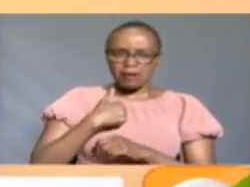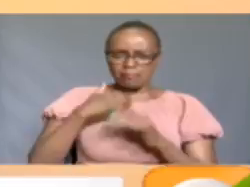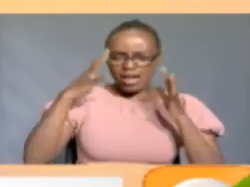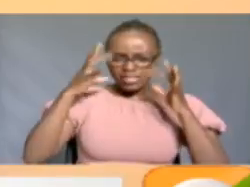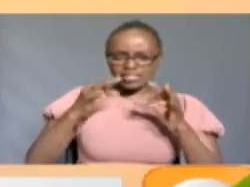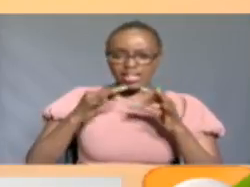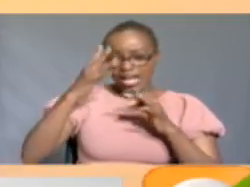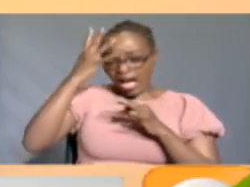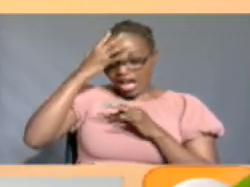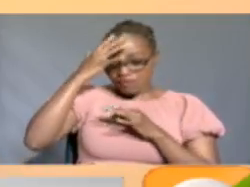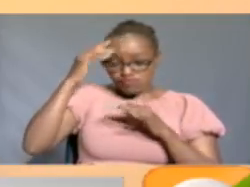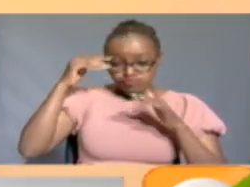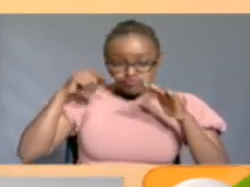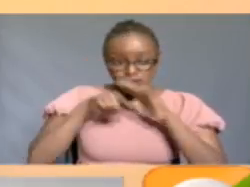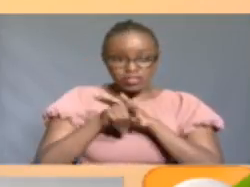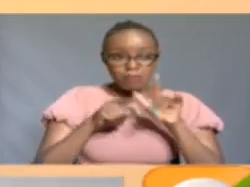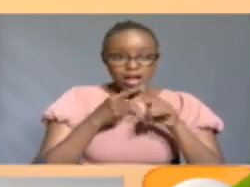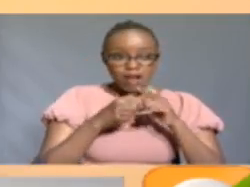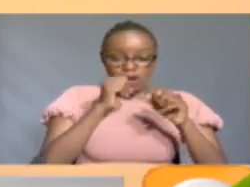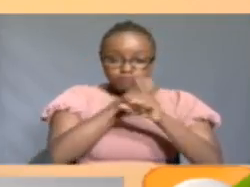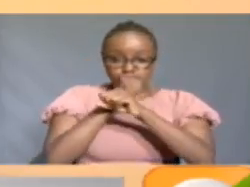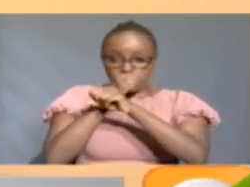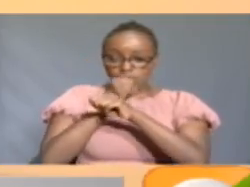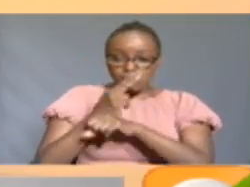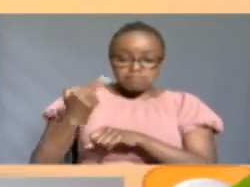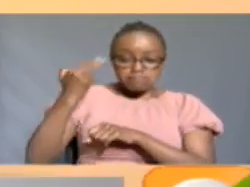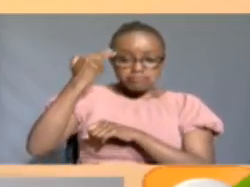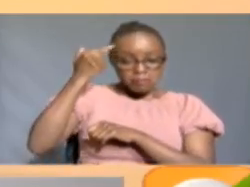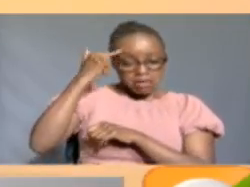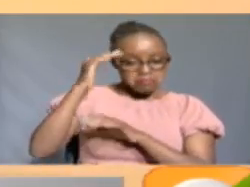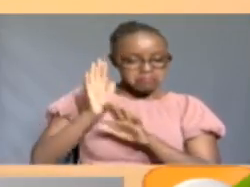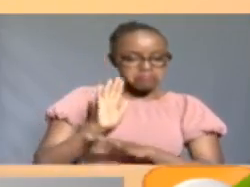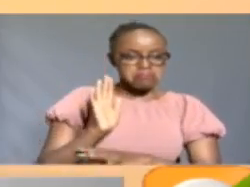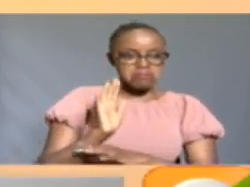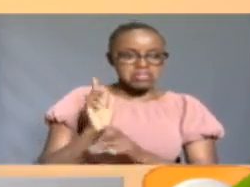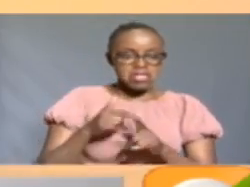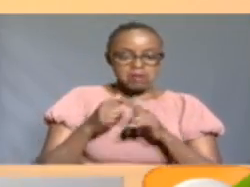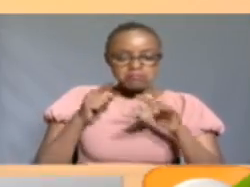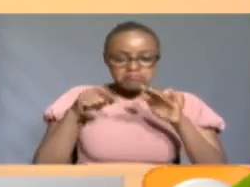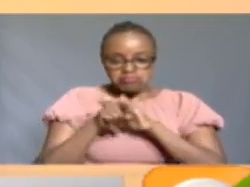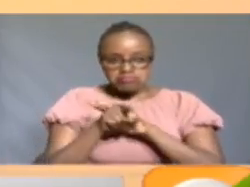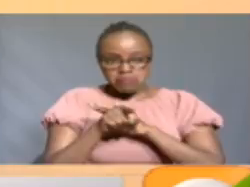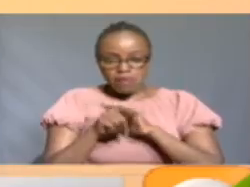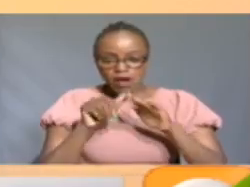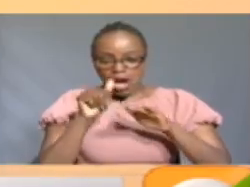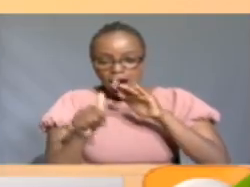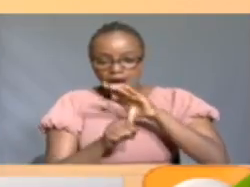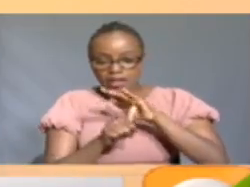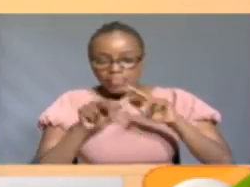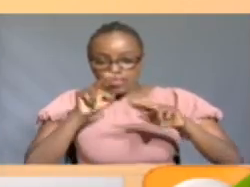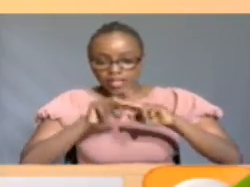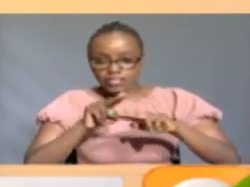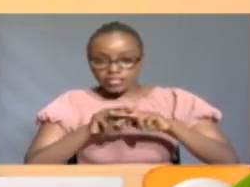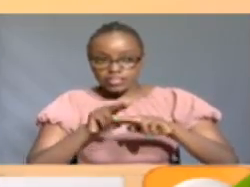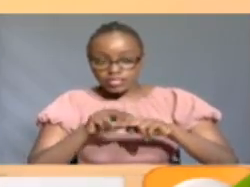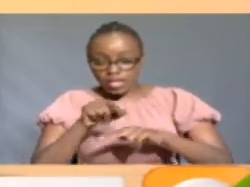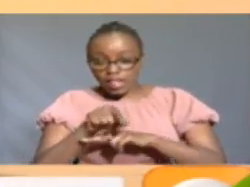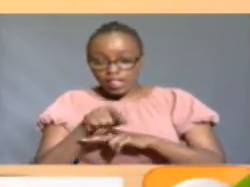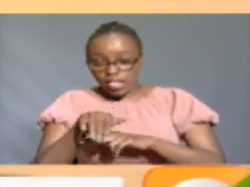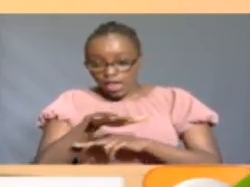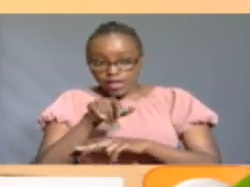nikaingiza kichwa chini ya nilikuwa na protect wasinipige wasinishoot kichwa nikaingiza kichwa chini ya kiti ya restaurant hapo